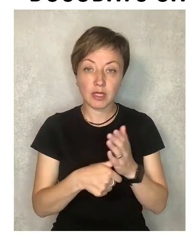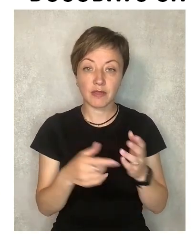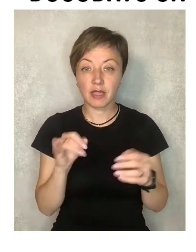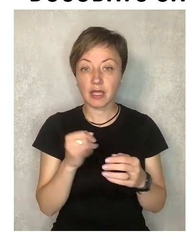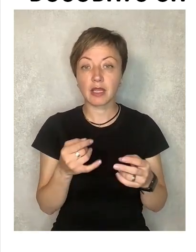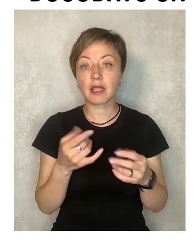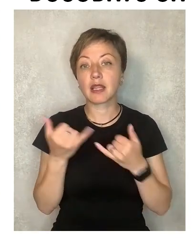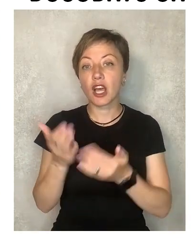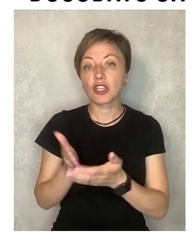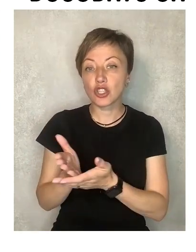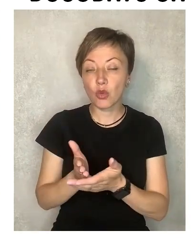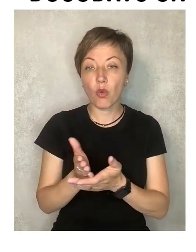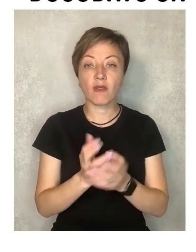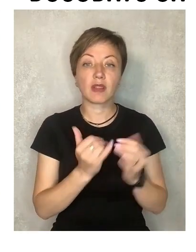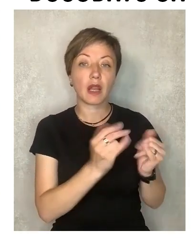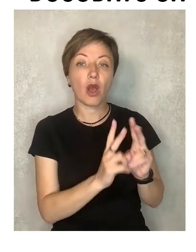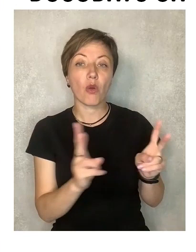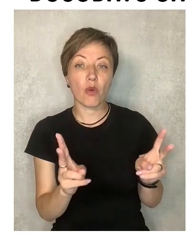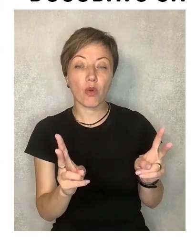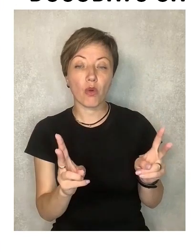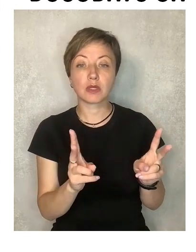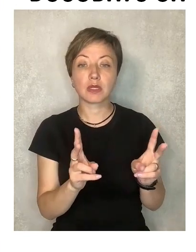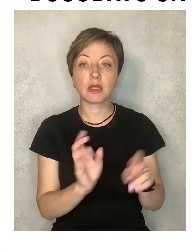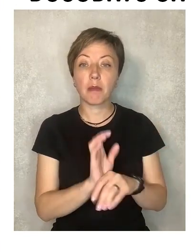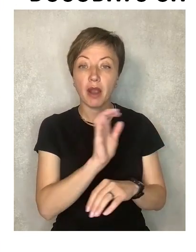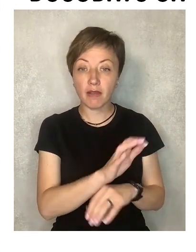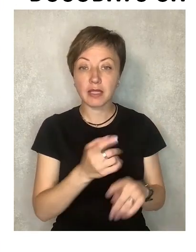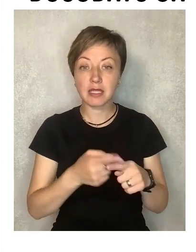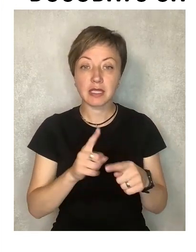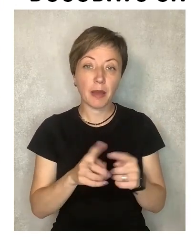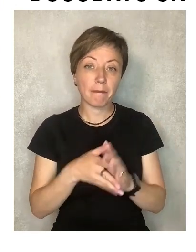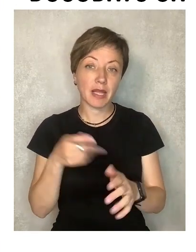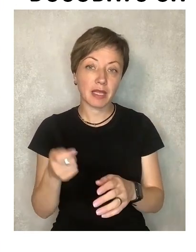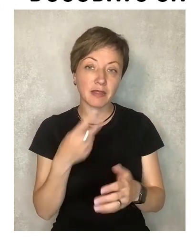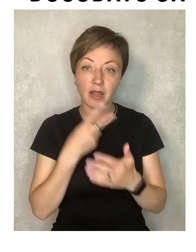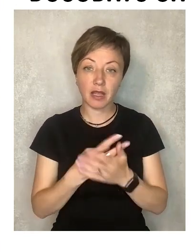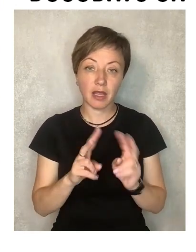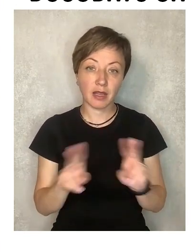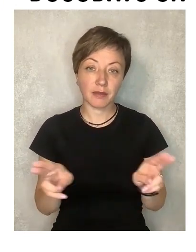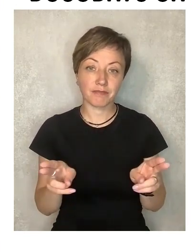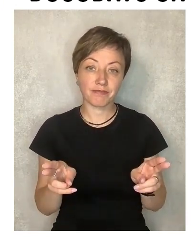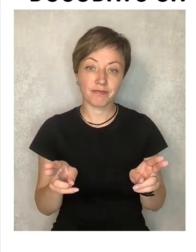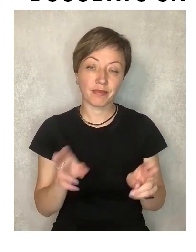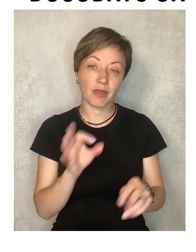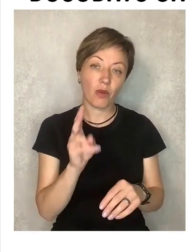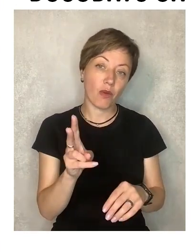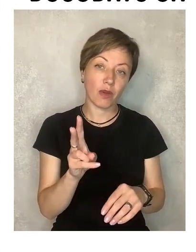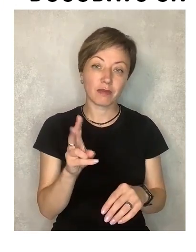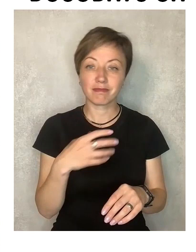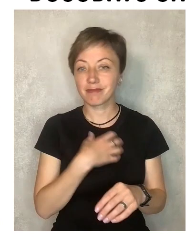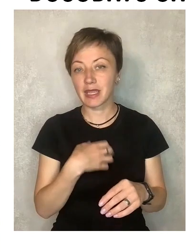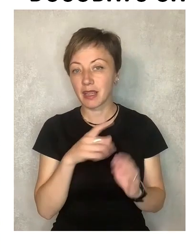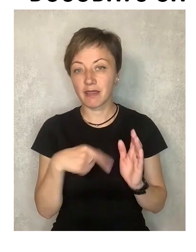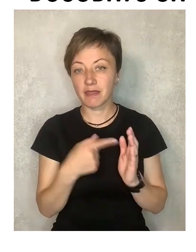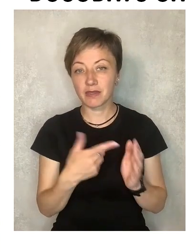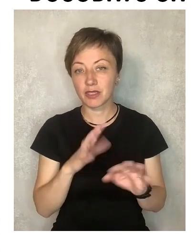чиновників чи для когось, кому вона направлена, ця петиція виглядає як ну окей, це питання неважливе, люди не цікавляться, люди